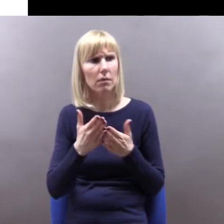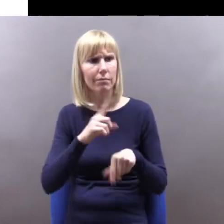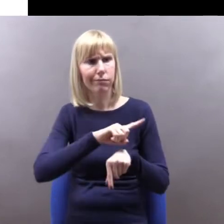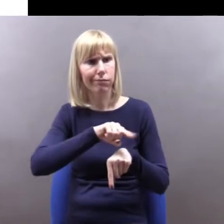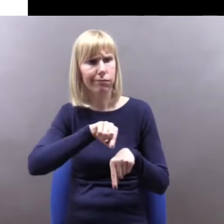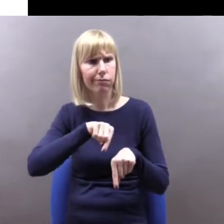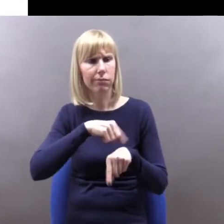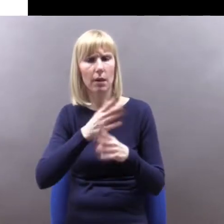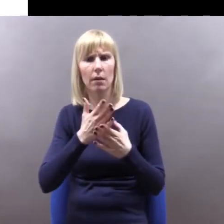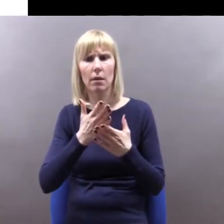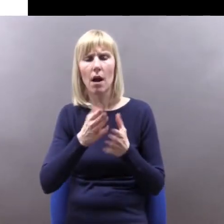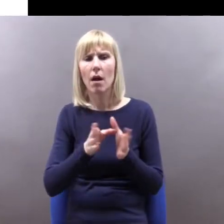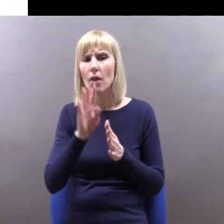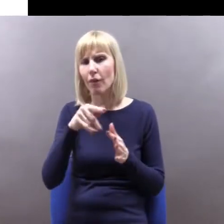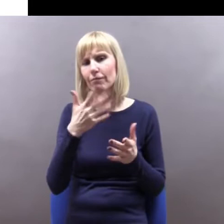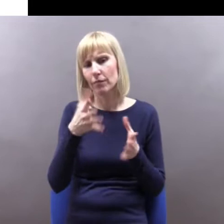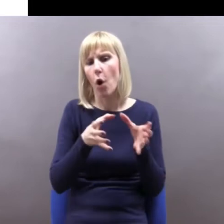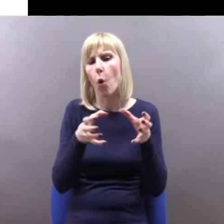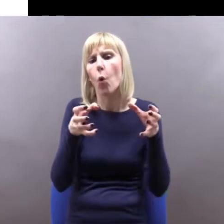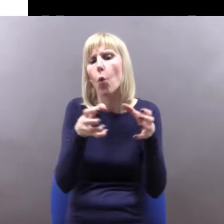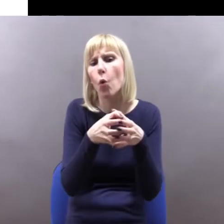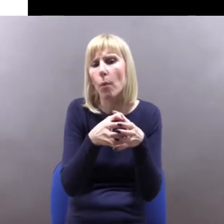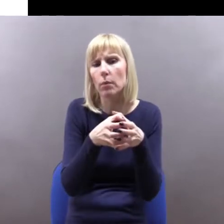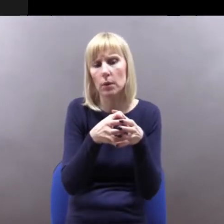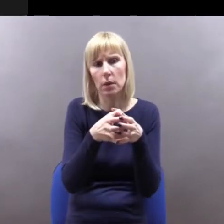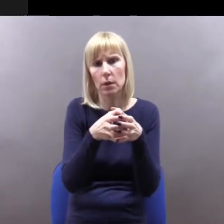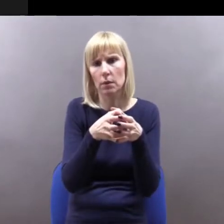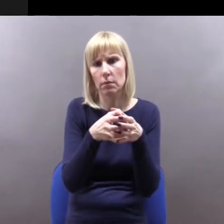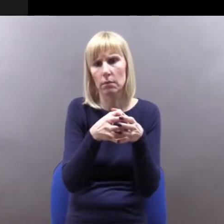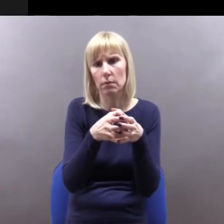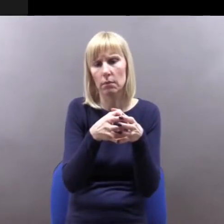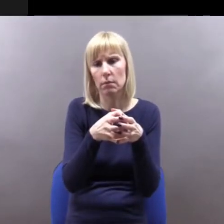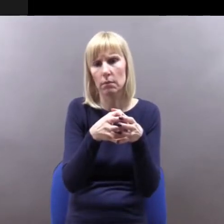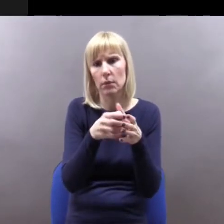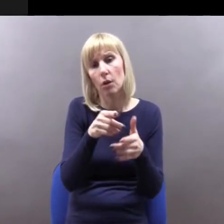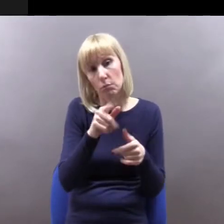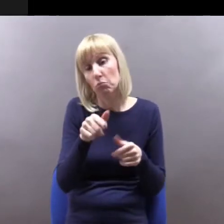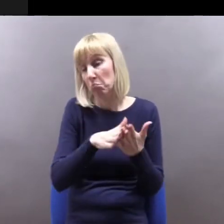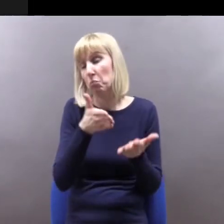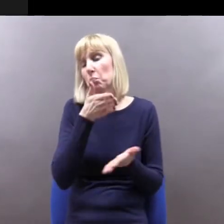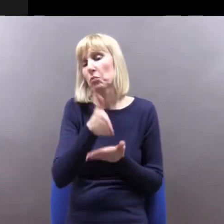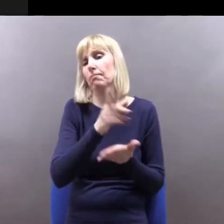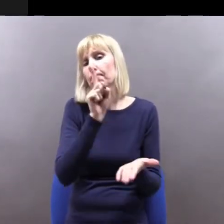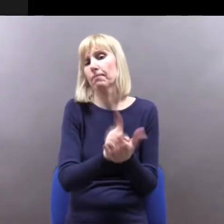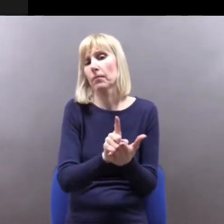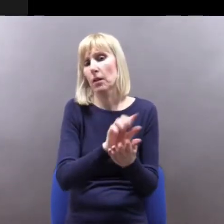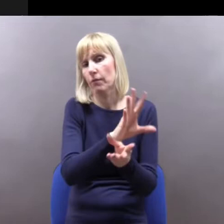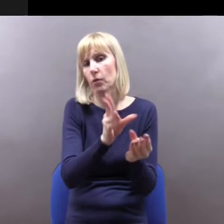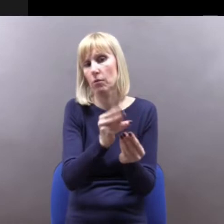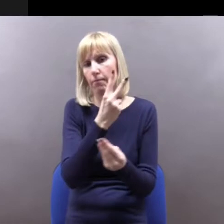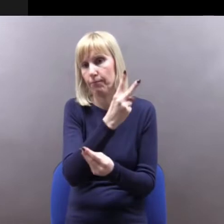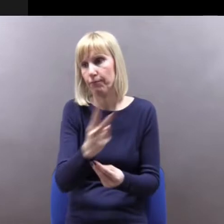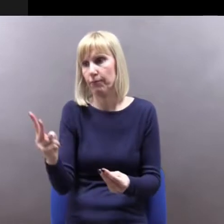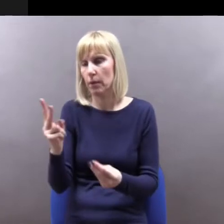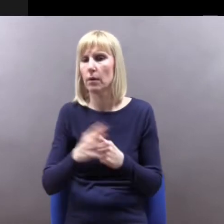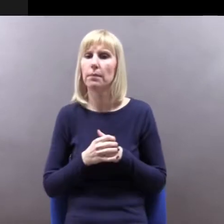bardzo. Dziękuję bardzo. Widziałem, że się pojawiło co najmniej jedno pytanie. Na pewno Jacek Kowalski